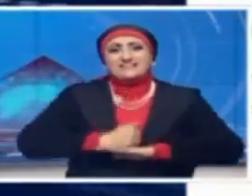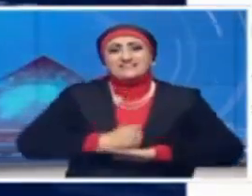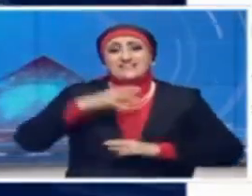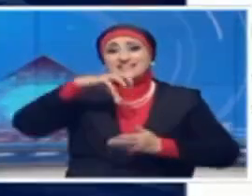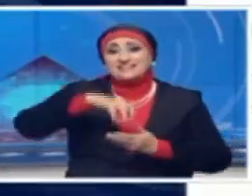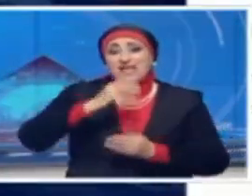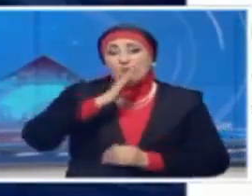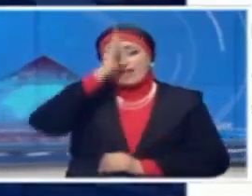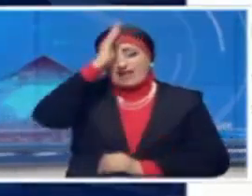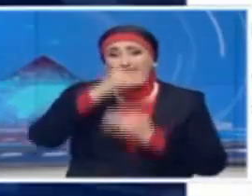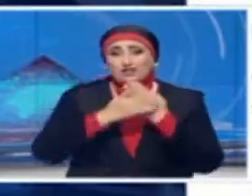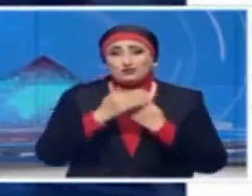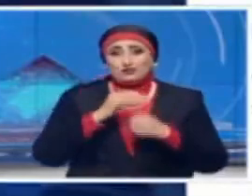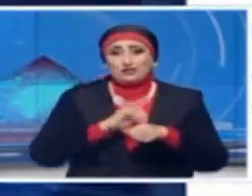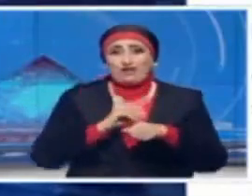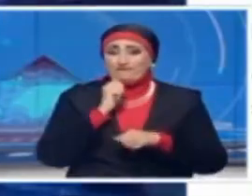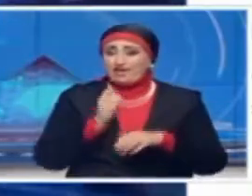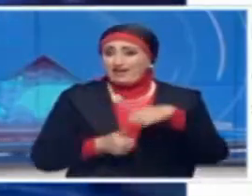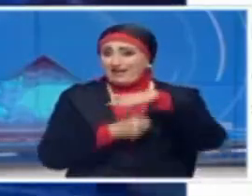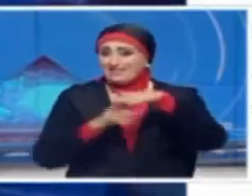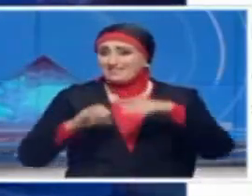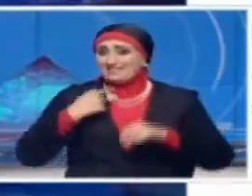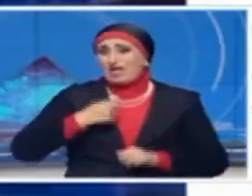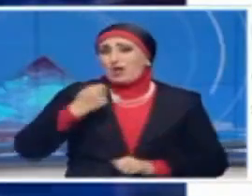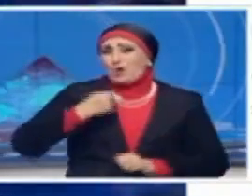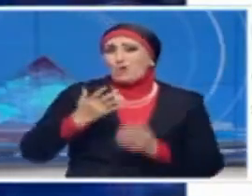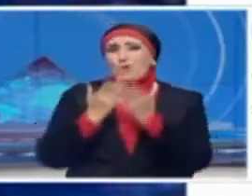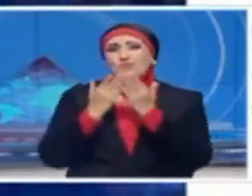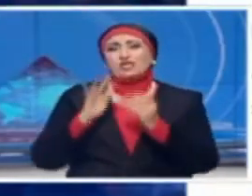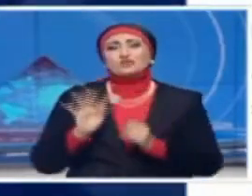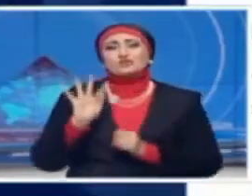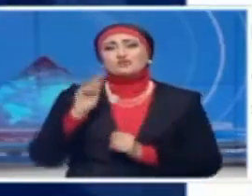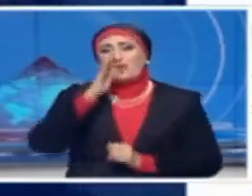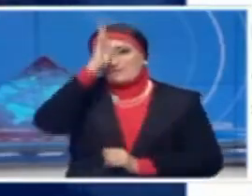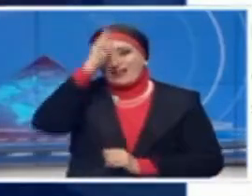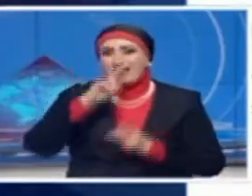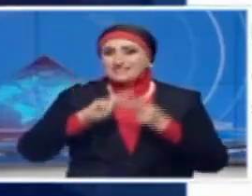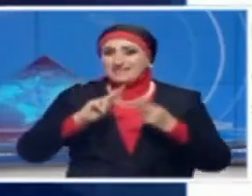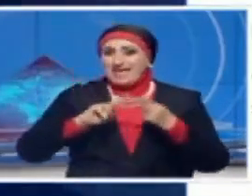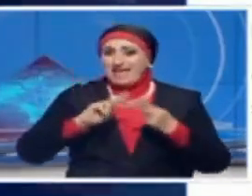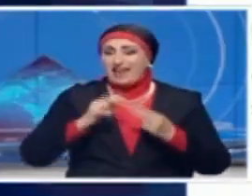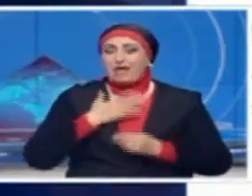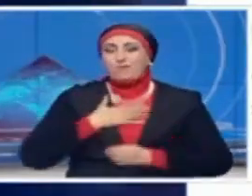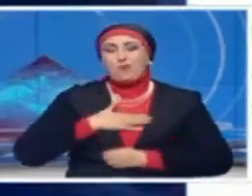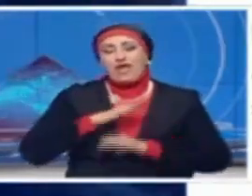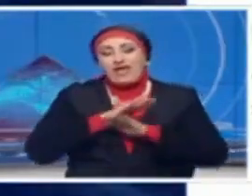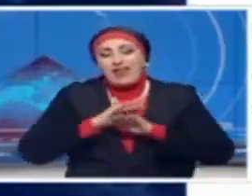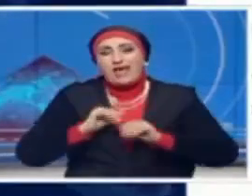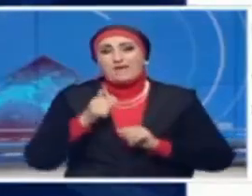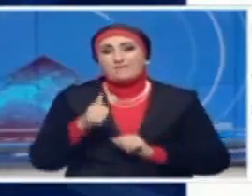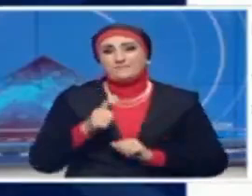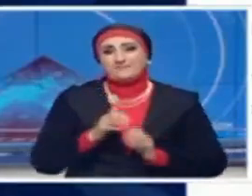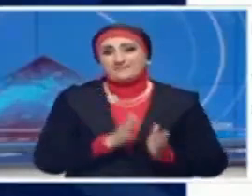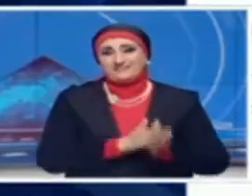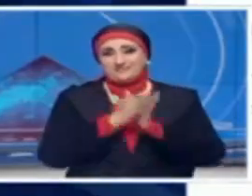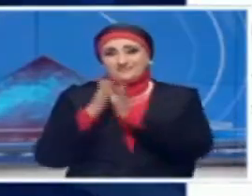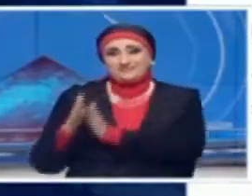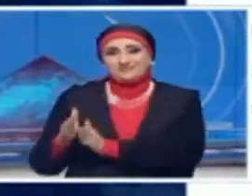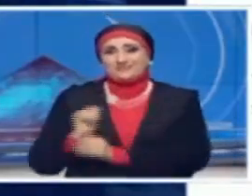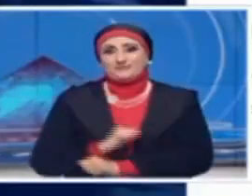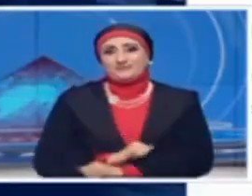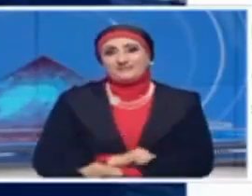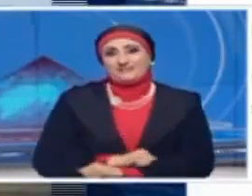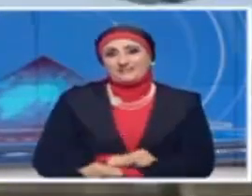العراقية الحديثة، الرئيس عبد الفتاح السيسي يعرب عن أمنياته لشعب العراق بالسلام والأمن.